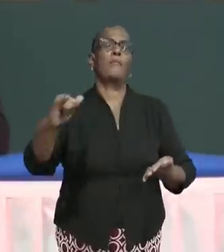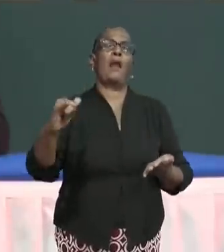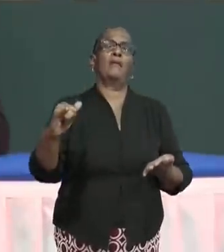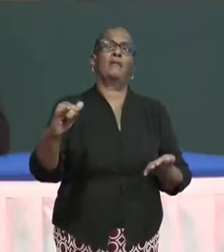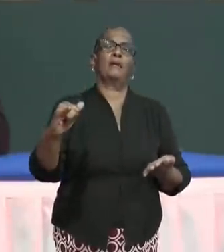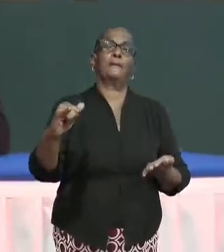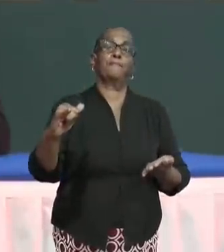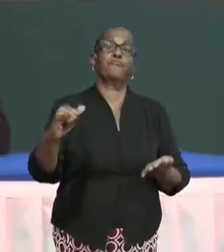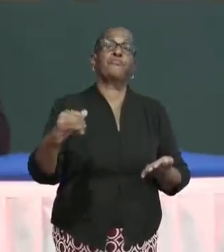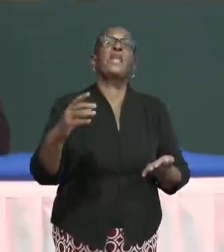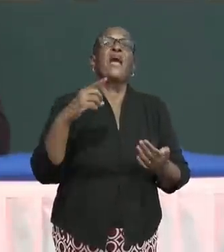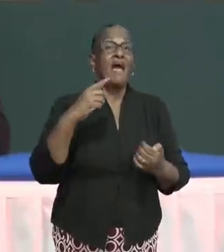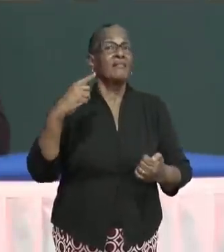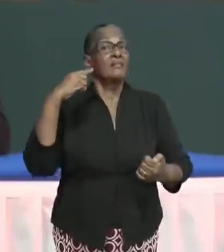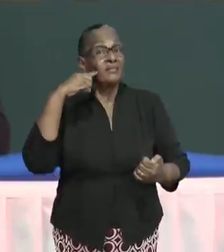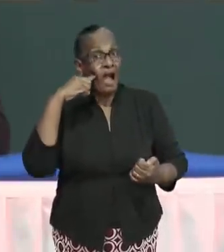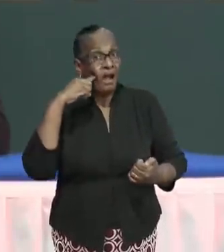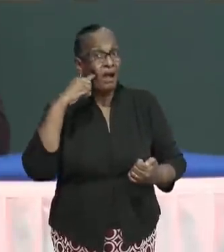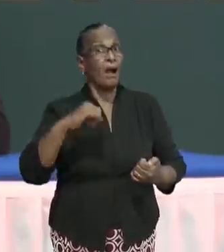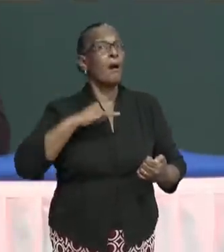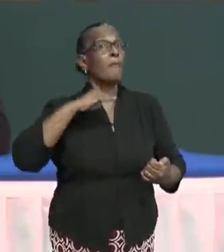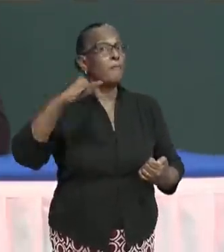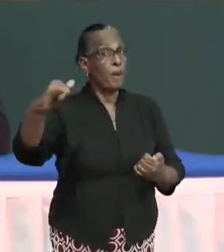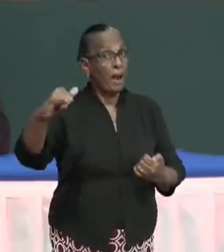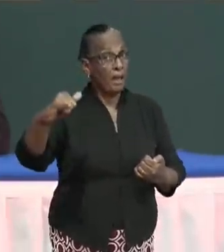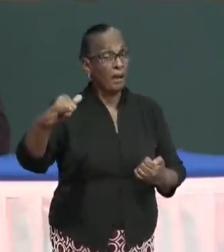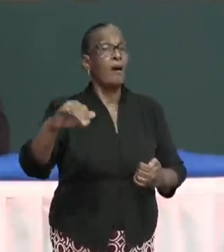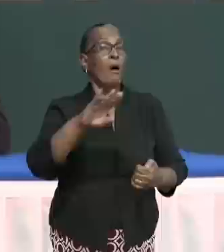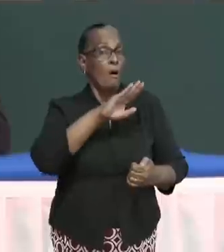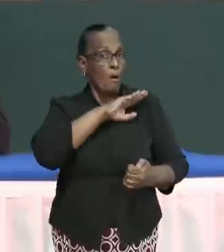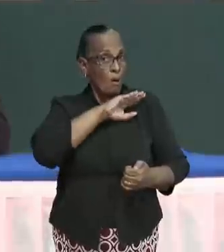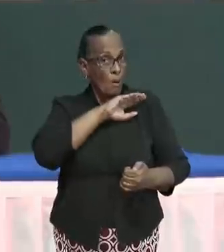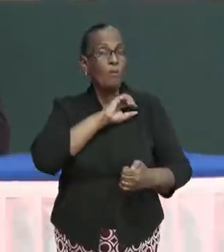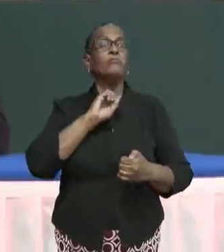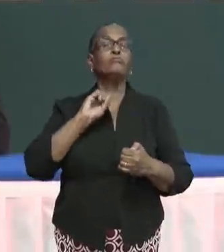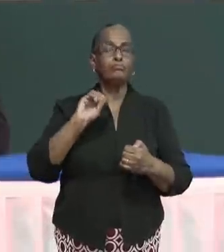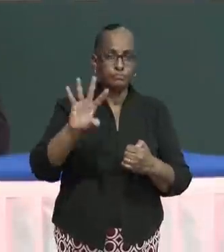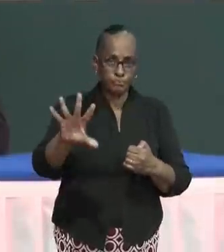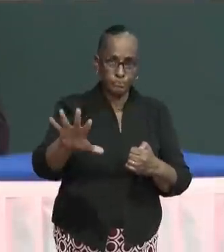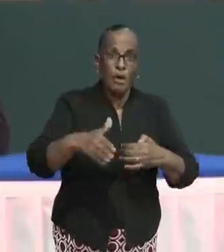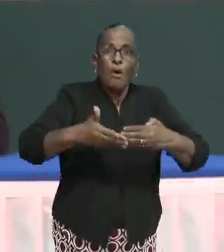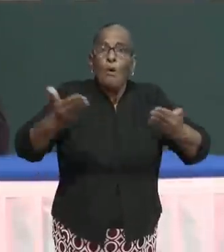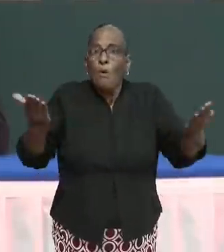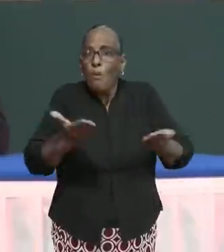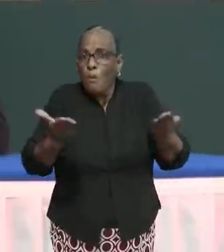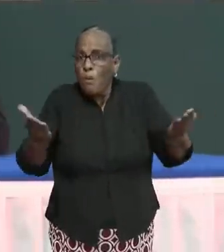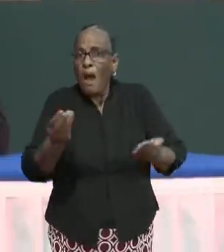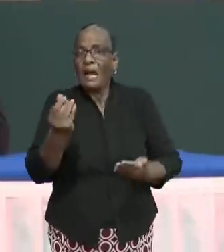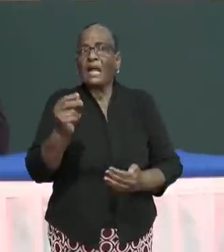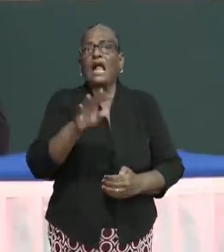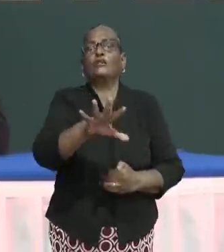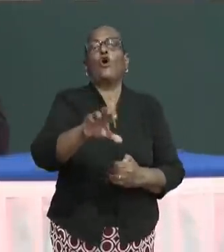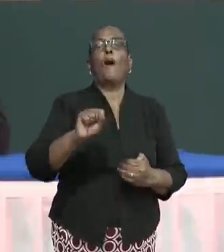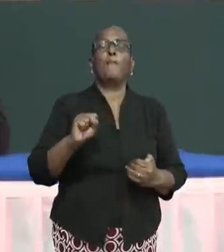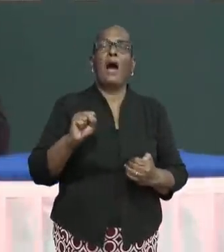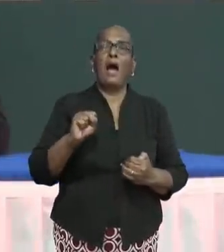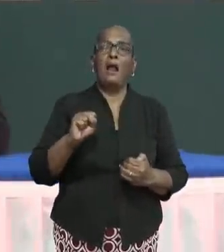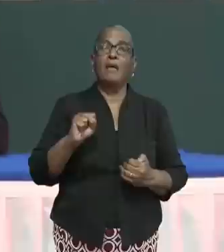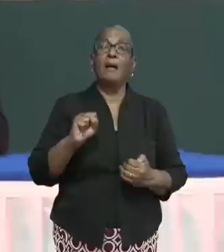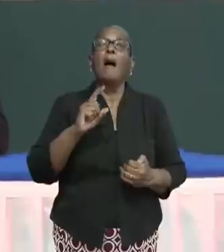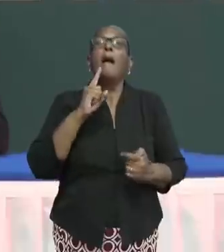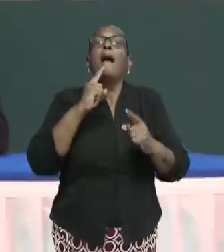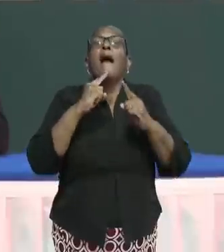en de dag dat u wordt gebeld, wordt natuurlijk ook doorgegeven waar u uw geld mag ophalen met